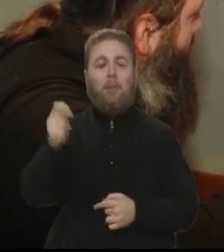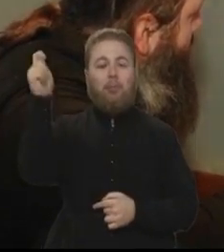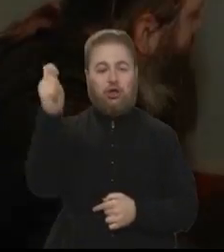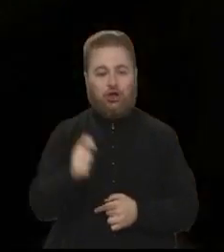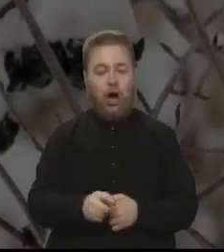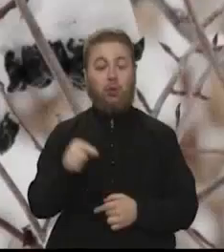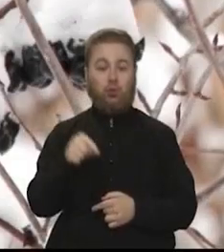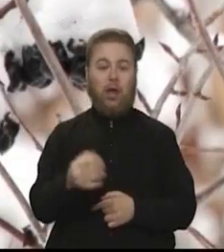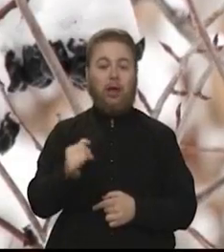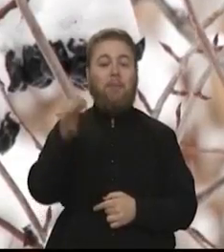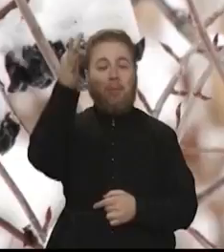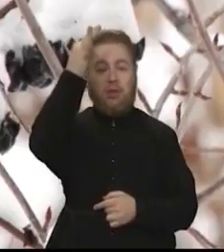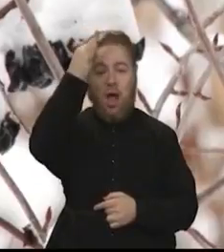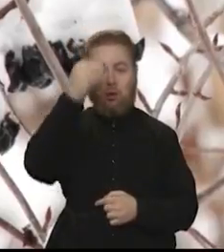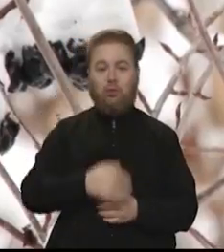и поминают.